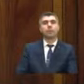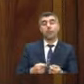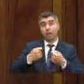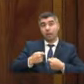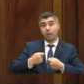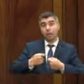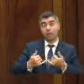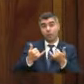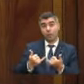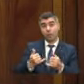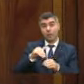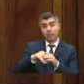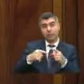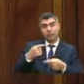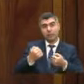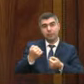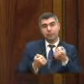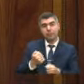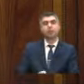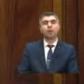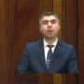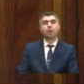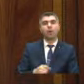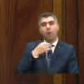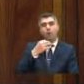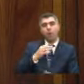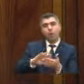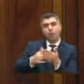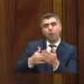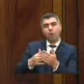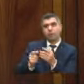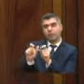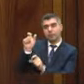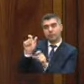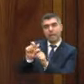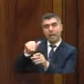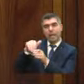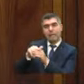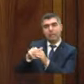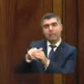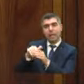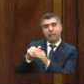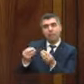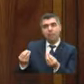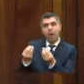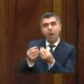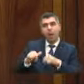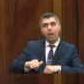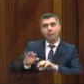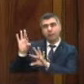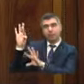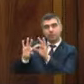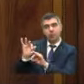إننا في فريق الأصالة ومعاصرة نعتبر إفراطكم في التكنوقراط ضرباً مباشراً لمضامين الدستور، لا سيما فصله